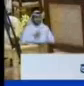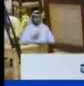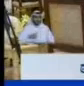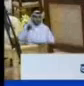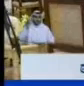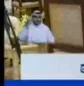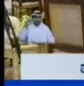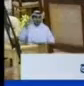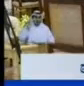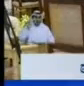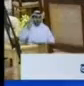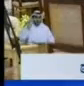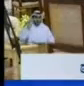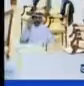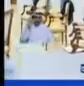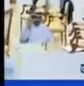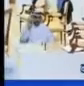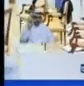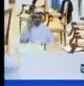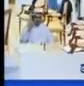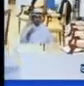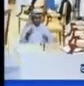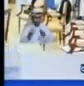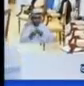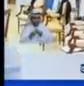القضيبي. ناقشنا بعض المحاور